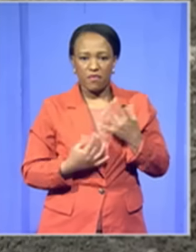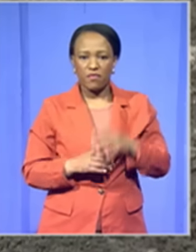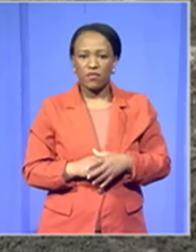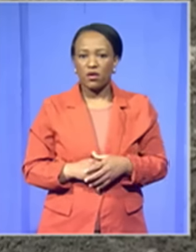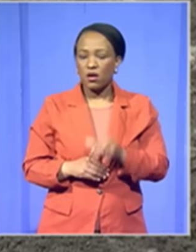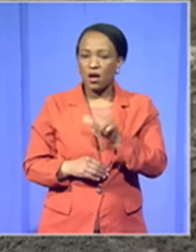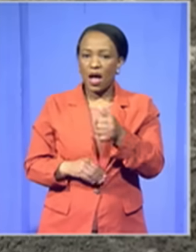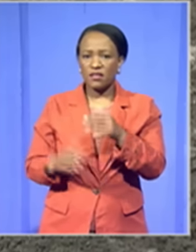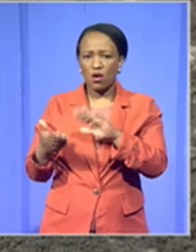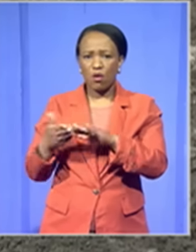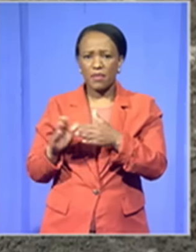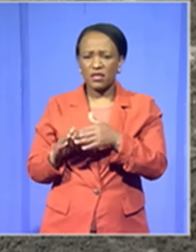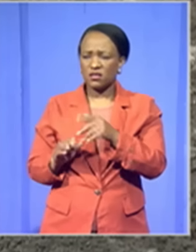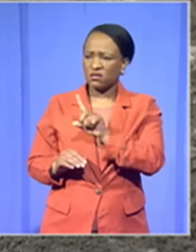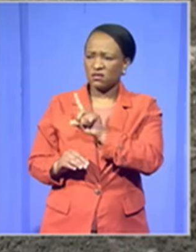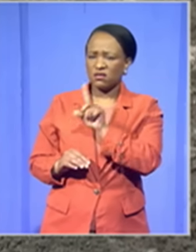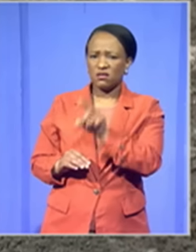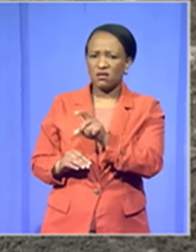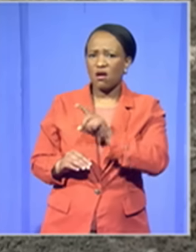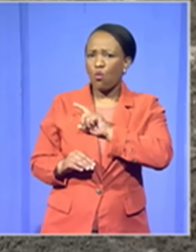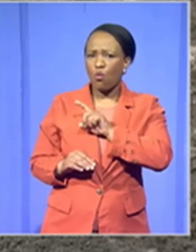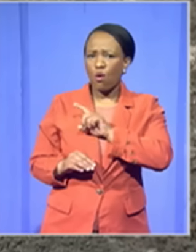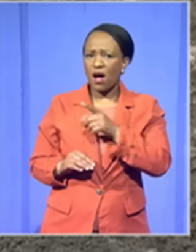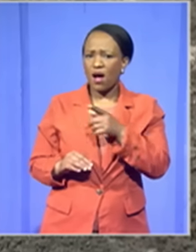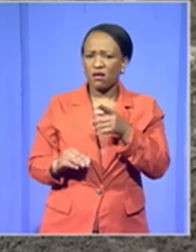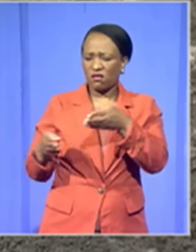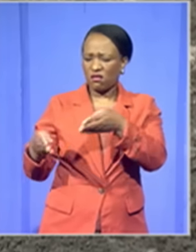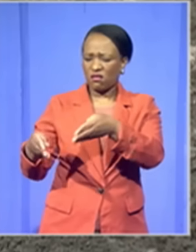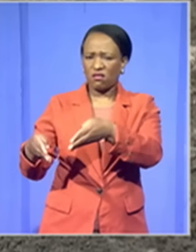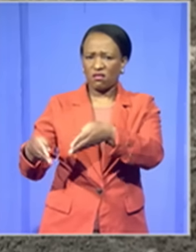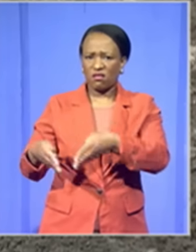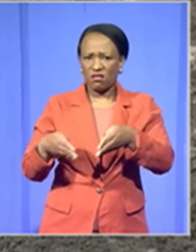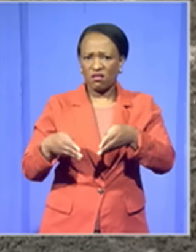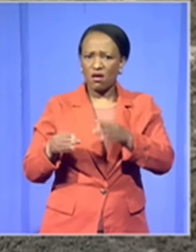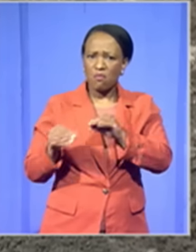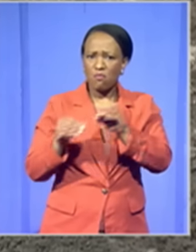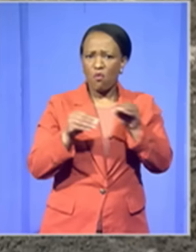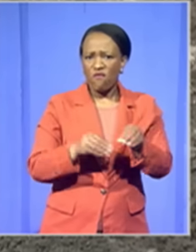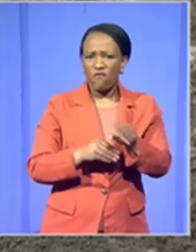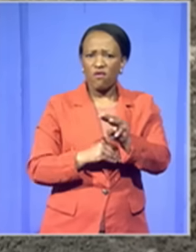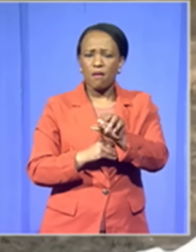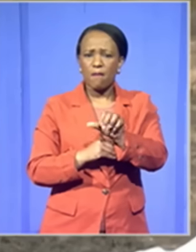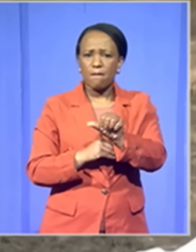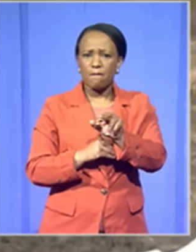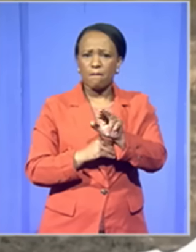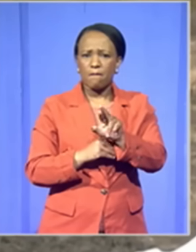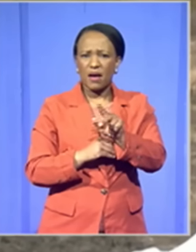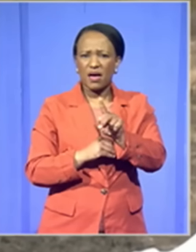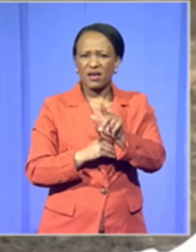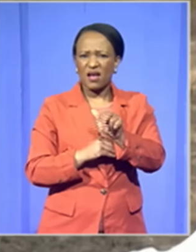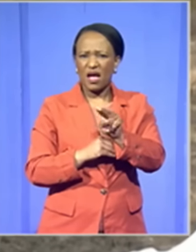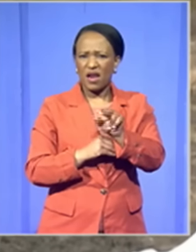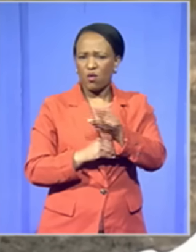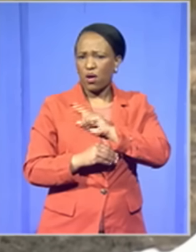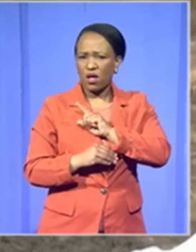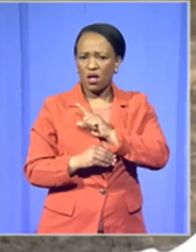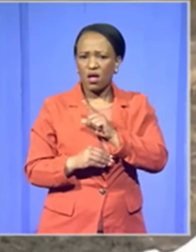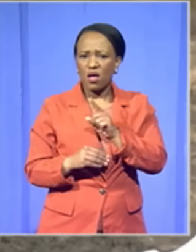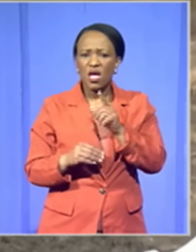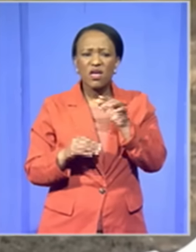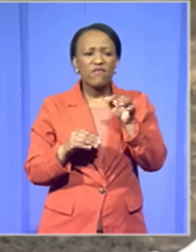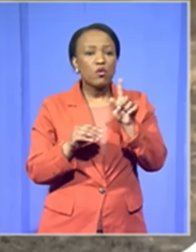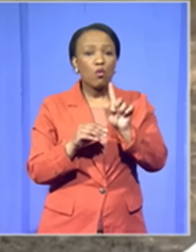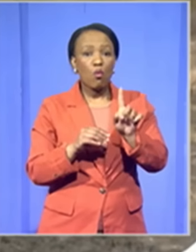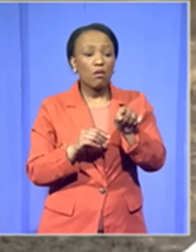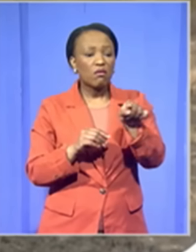o botsolotsa gore goreng bathati ba tlhophile go fudusetsa mabitla ao mo Marikana. Kwa ya go pelenyana go na le monkonyana kwa ga re itse